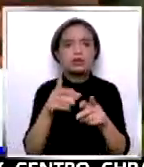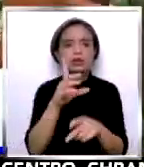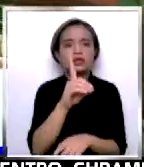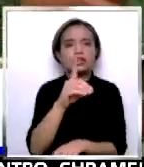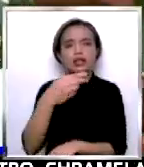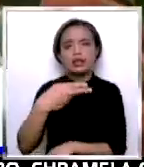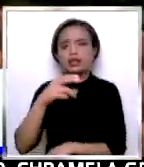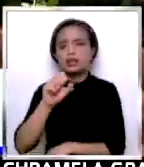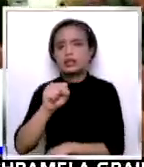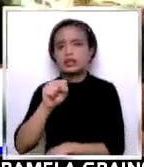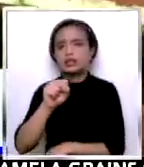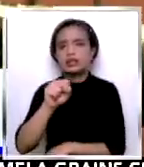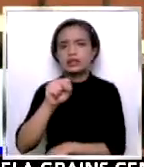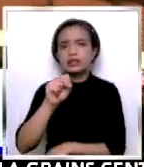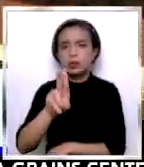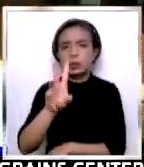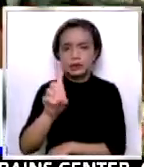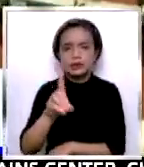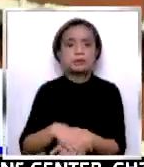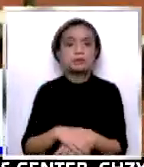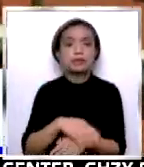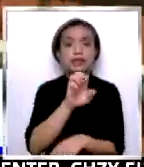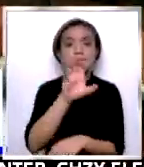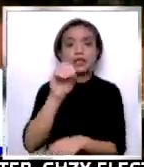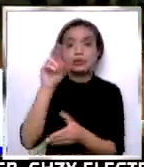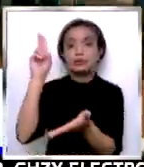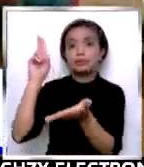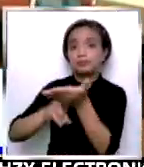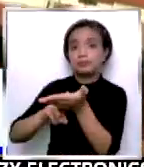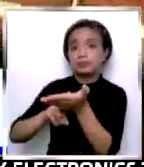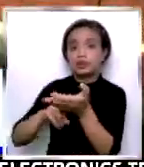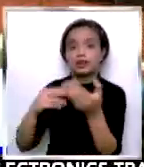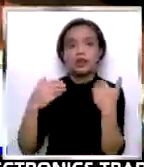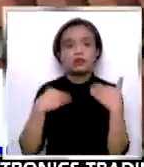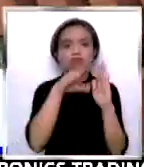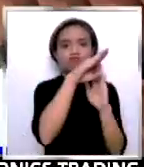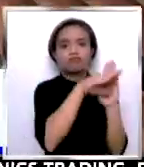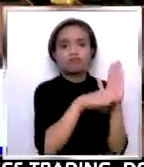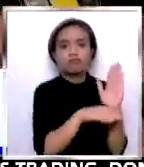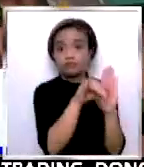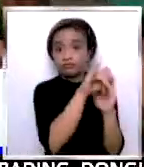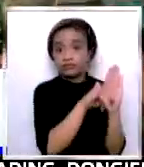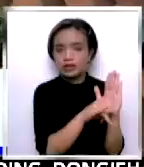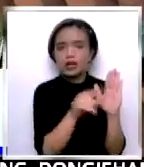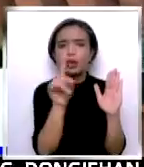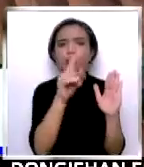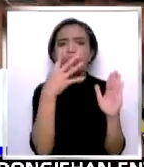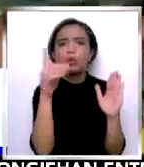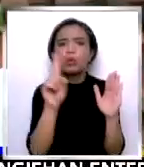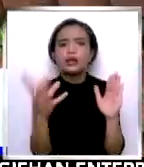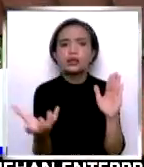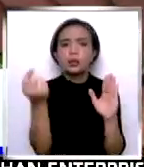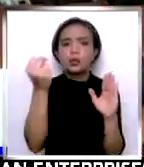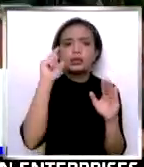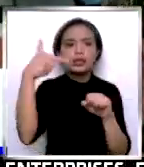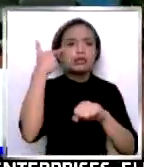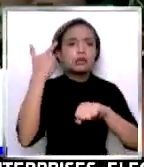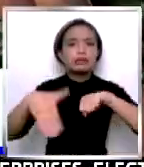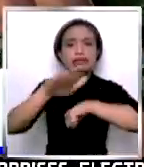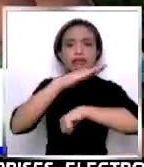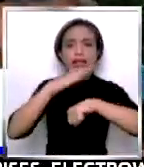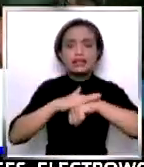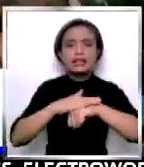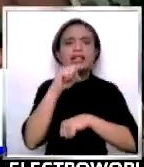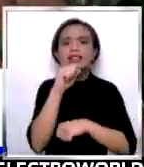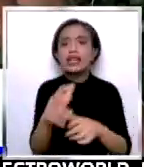Sa ilalim ng pipirmahang EO, magkakaroon ng inventaryo ng mga lupang pag-aari ng gobyerno sa iba't ibang bahagi ng bansa na hindi ganong